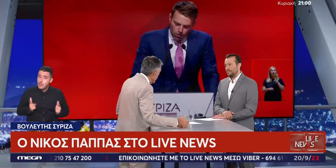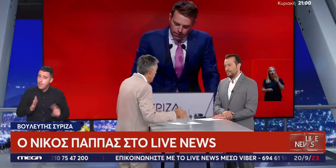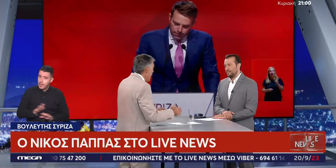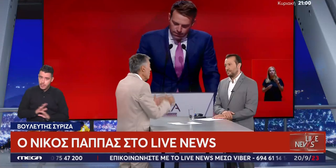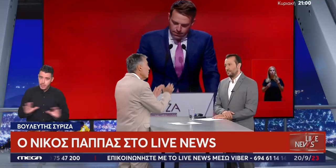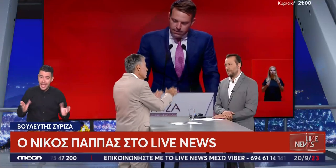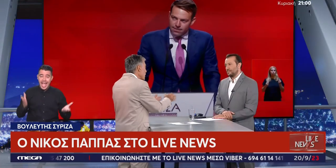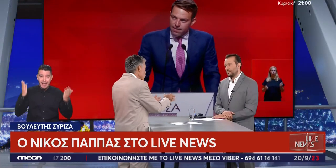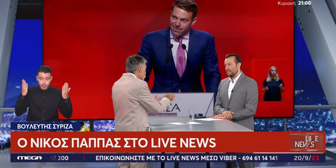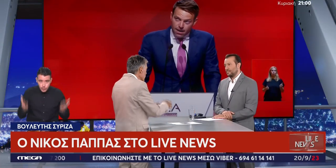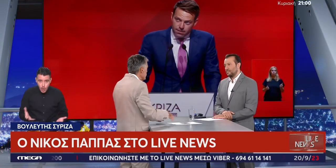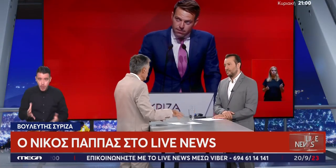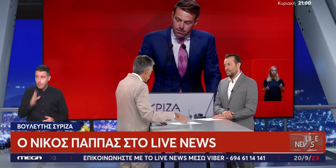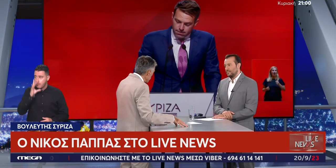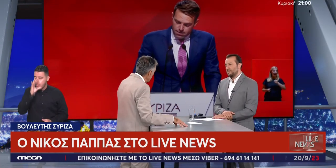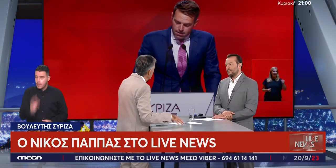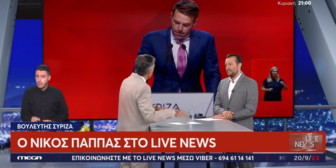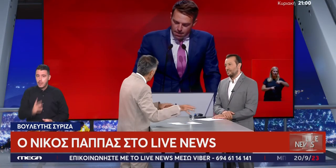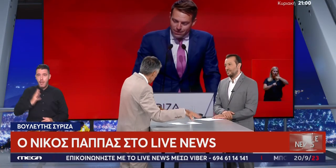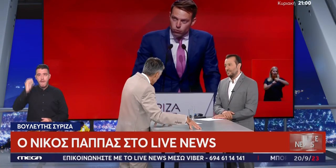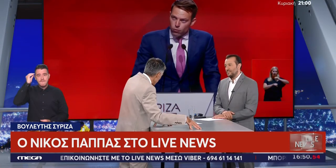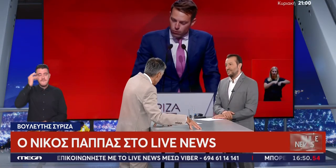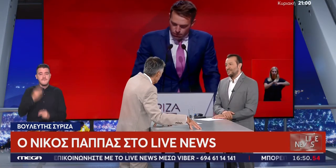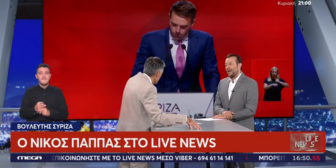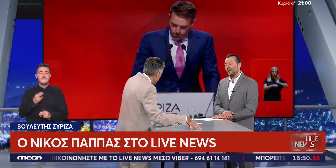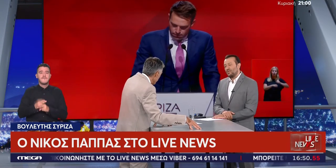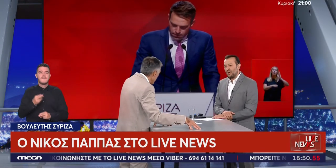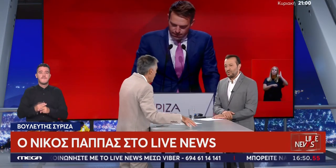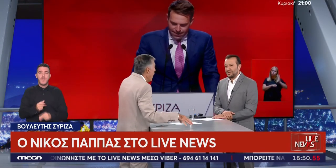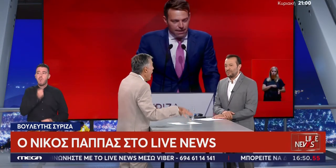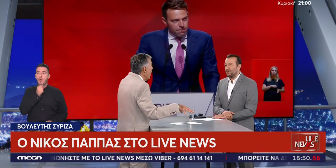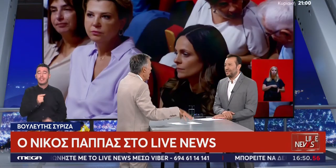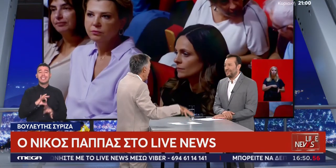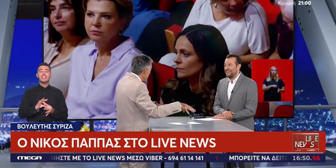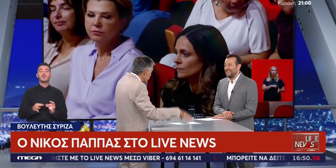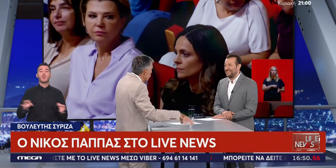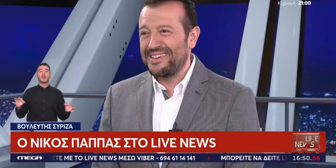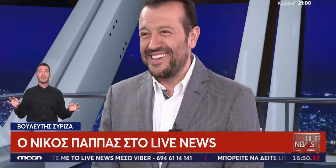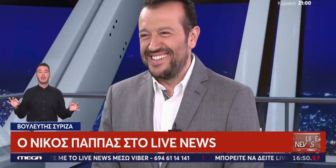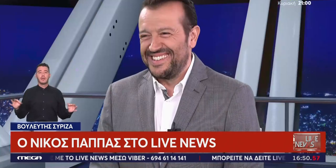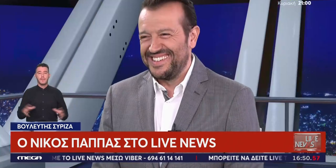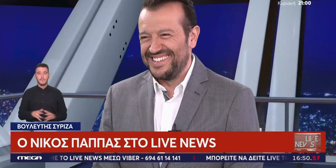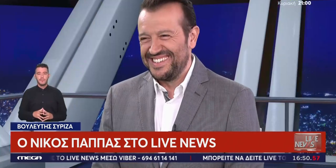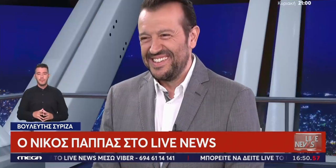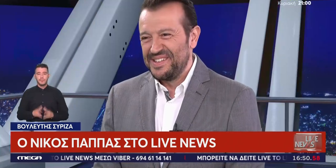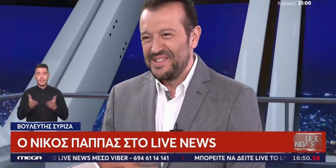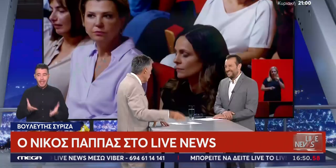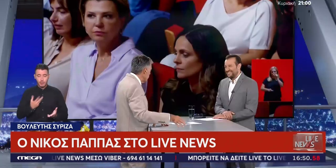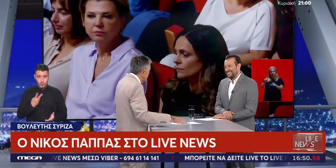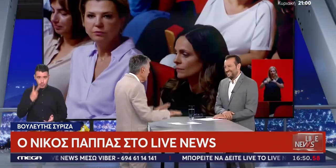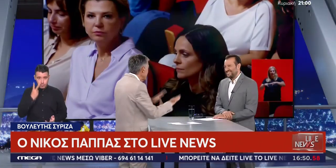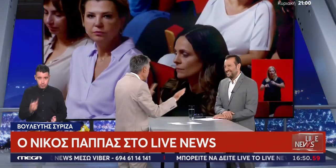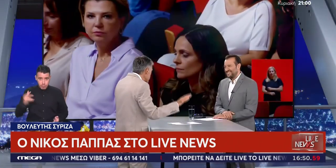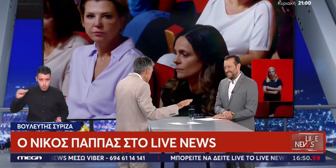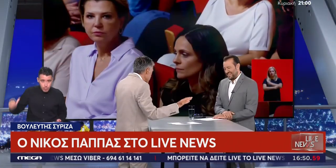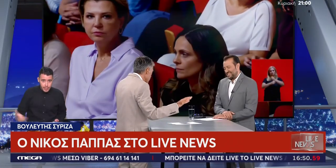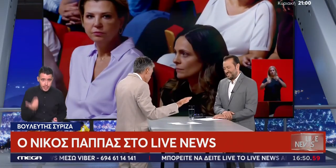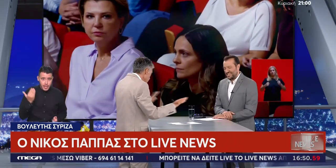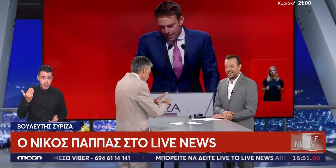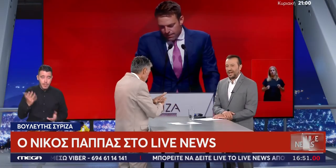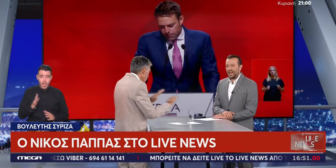πολιτική ιστορία. Αν θα βγει σε καλό του ΣΥΡΙΖΑ ή όχι, θα το δούμε στην πορεία. Αλλά αυτό που ζούμε, το λέγαμε και με τον κύριο Γεράκη, είναι